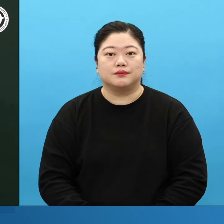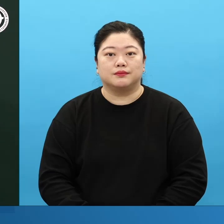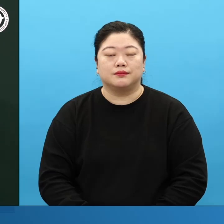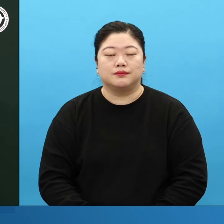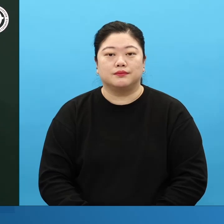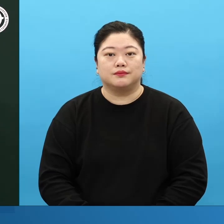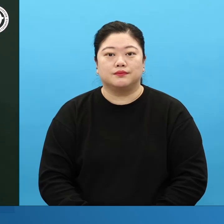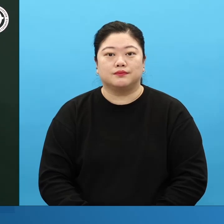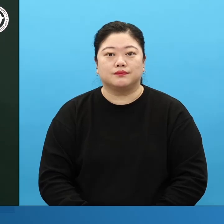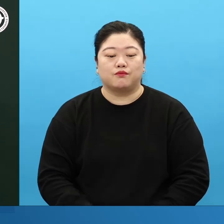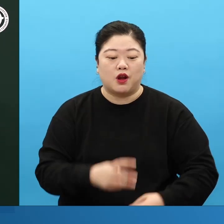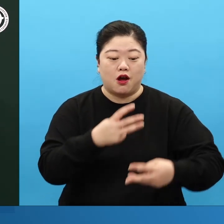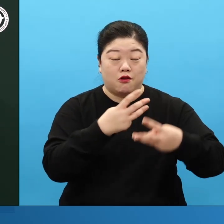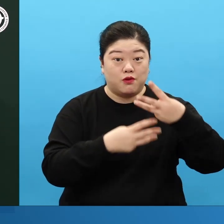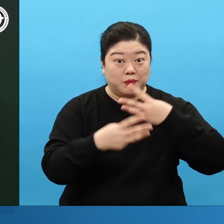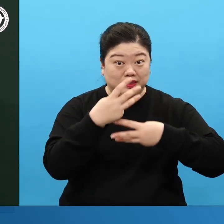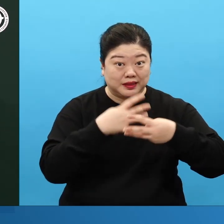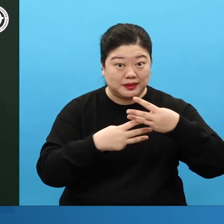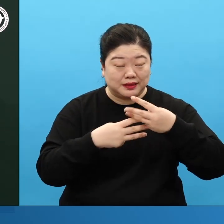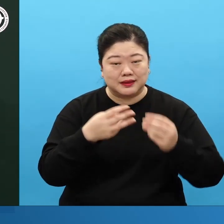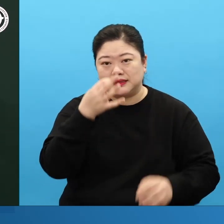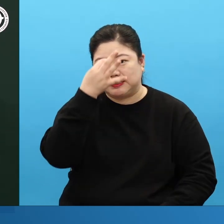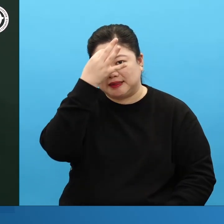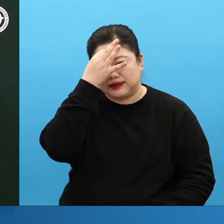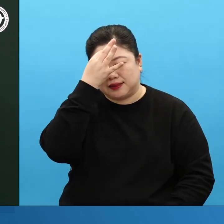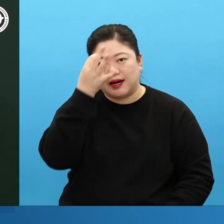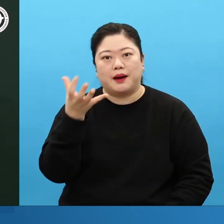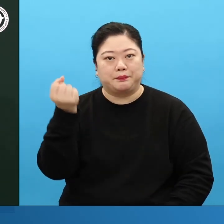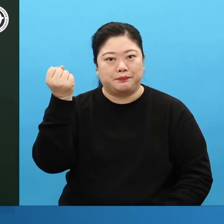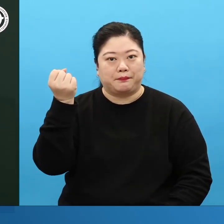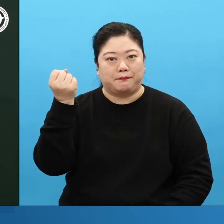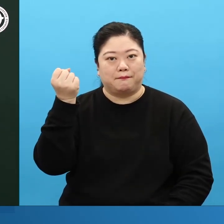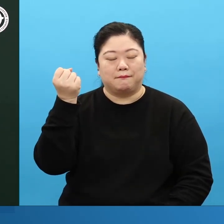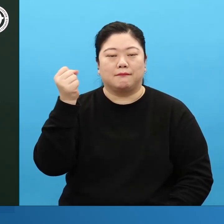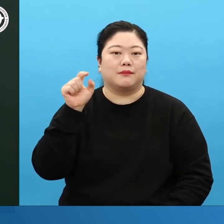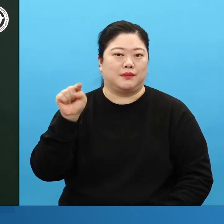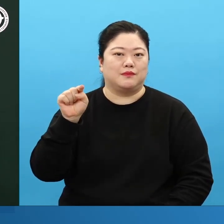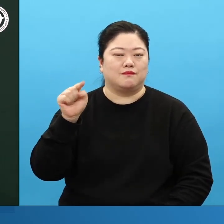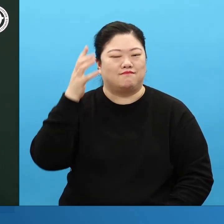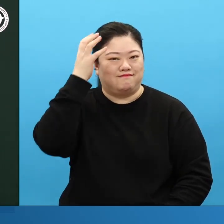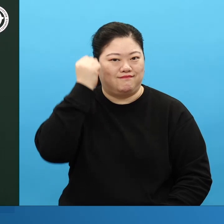렘넌트의 달란트입니다. Estos son los talentos de los remanentes.